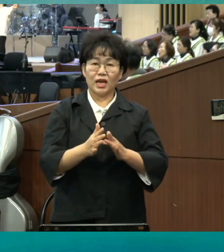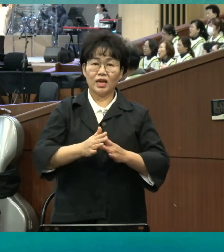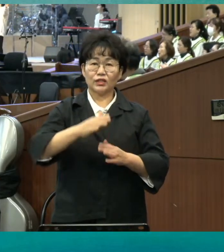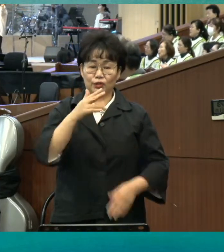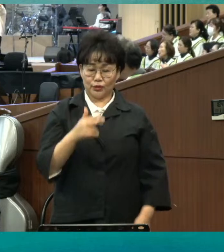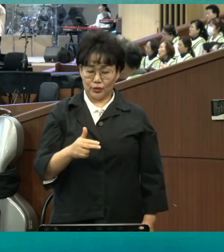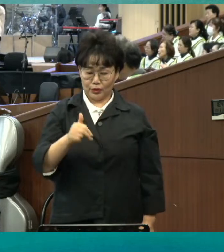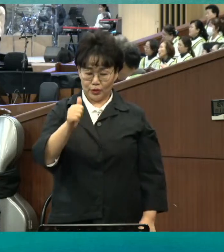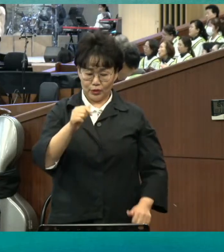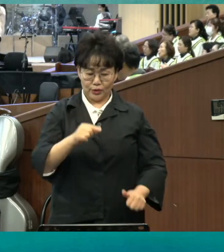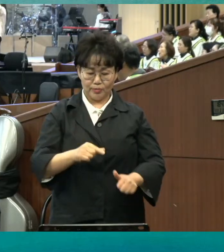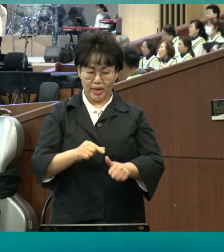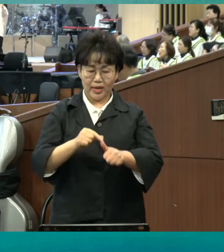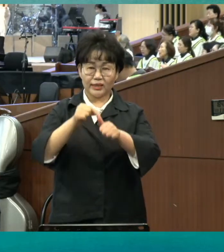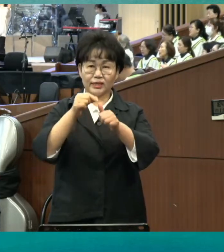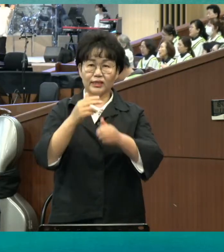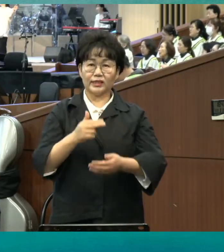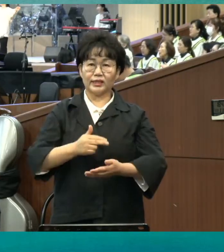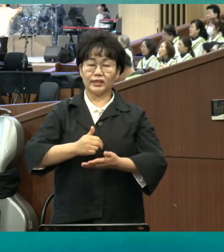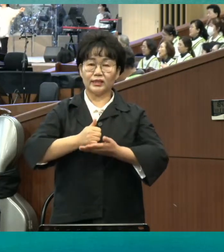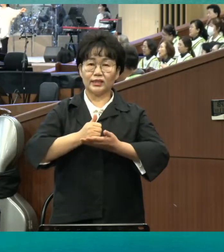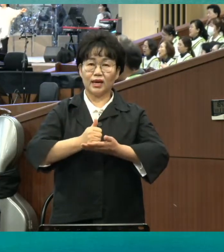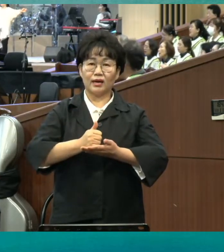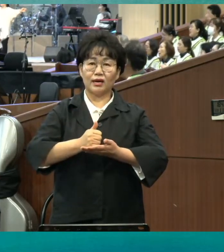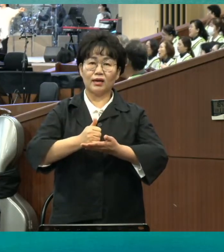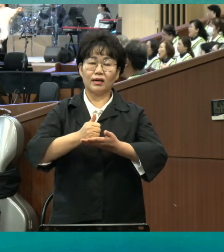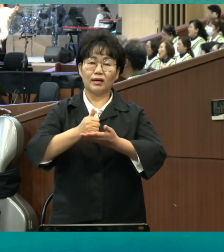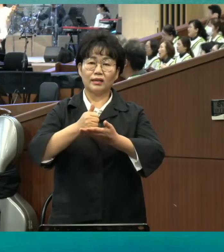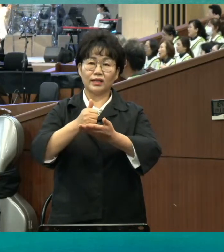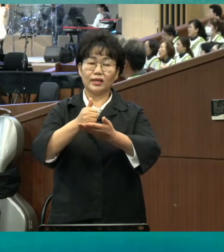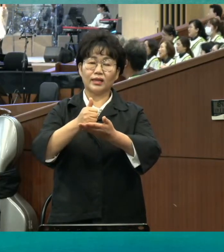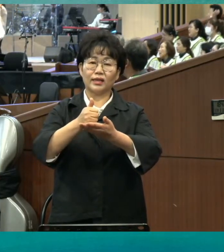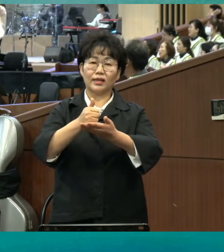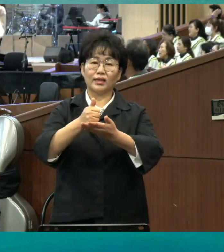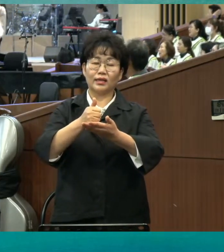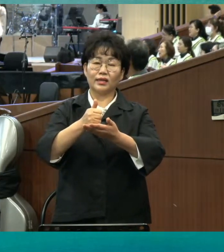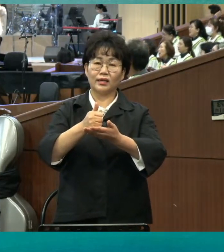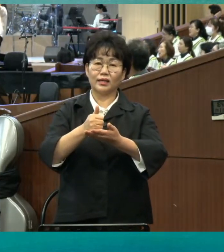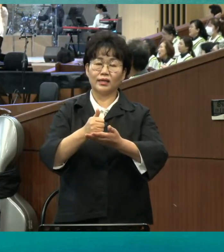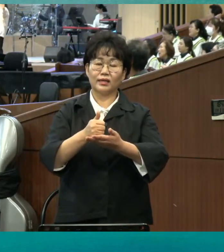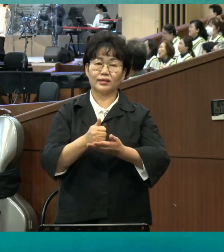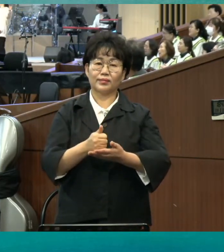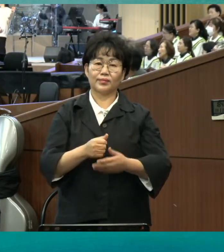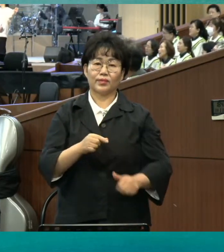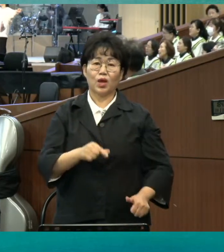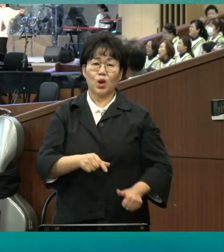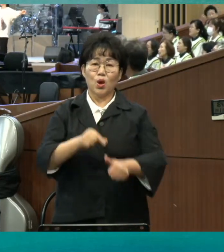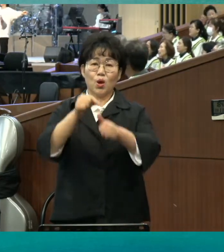예수 주의. 우리 한번 더 우리 왕을 찬양합시다. 호산나